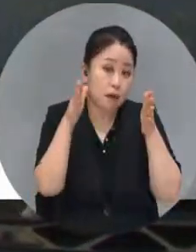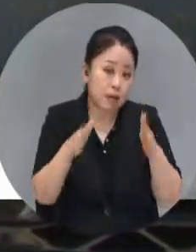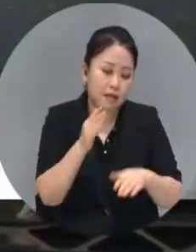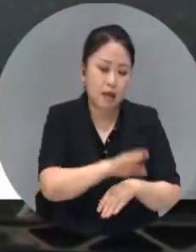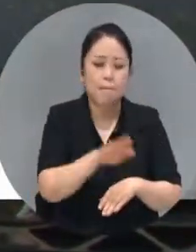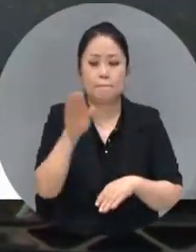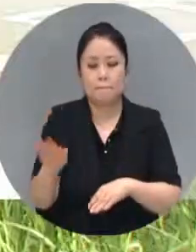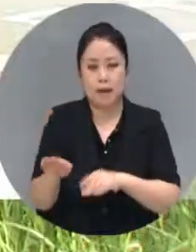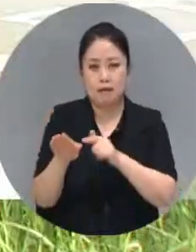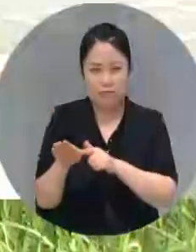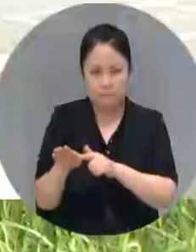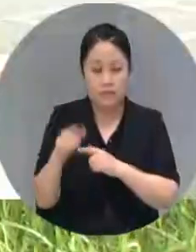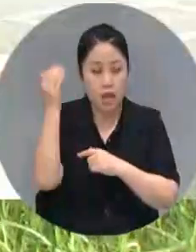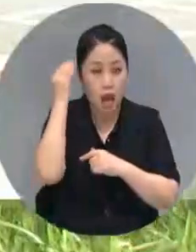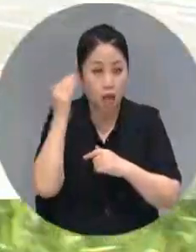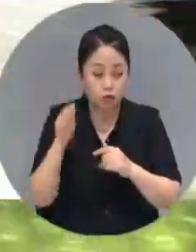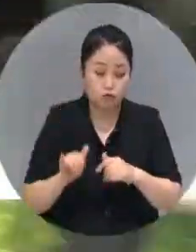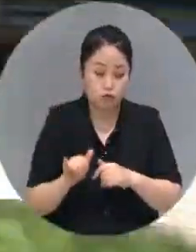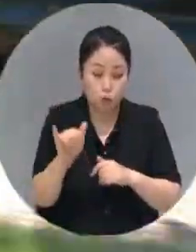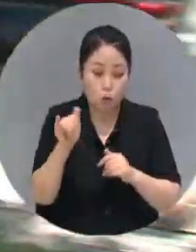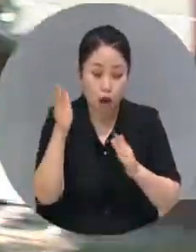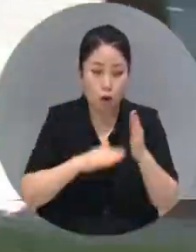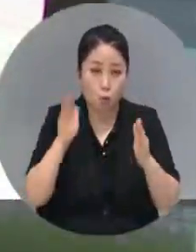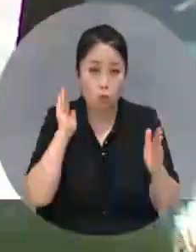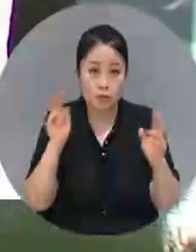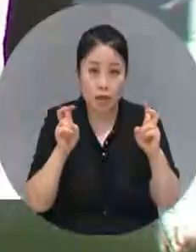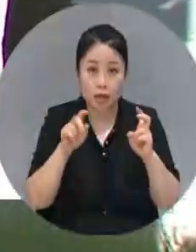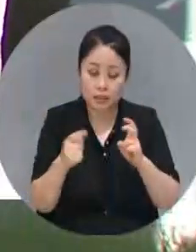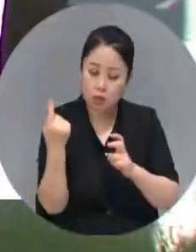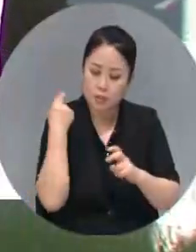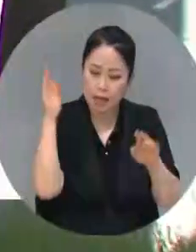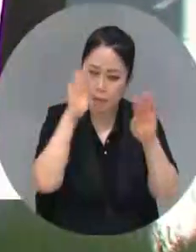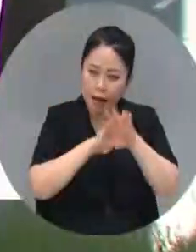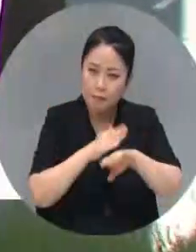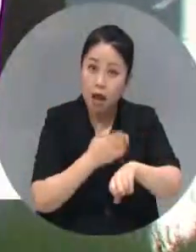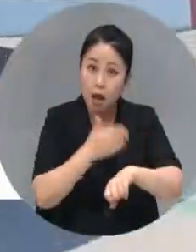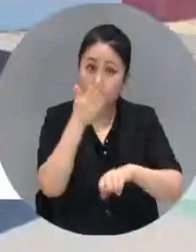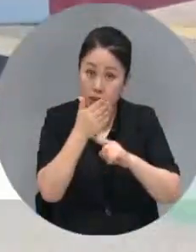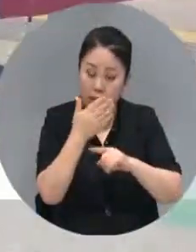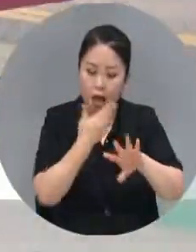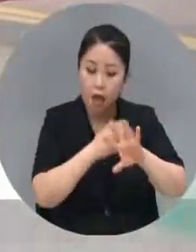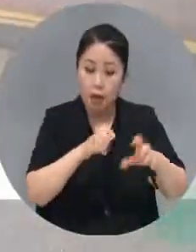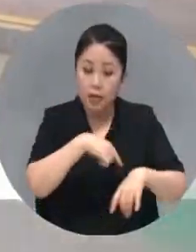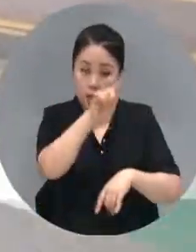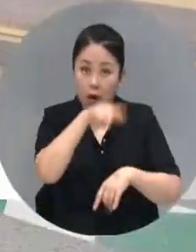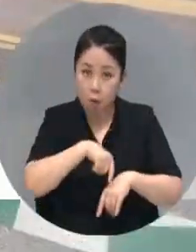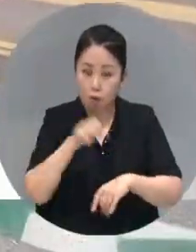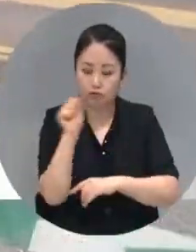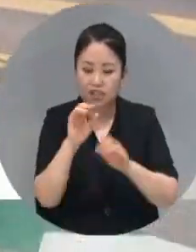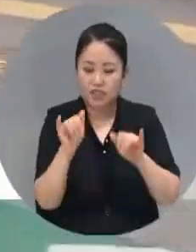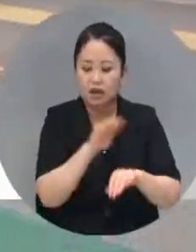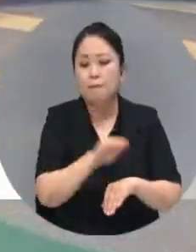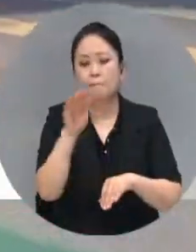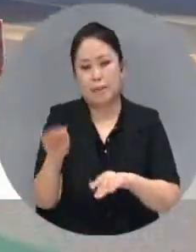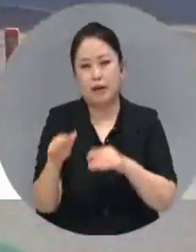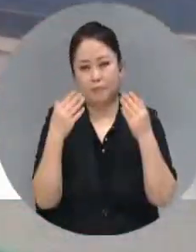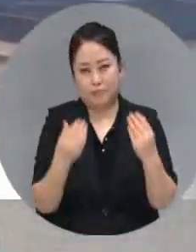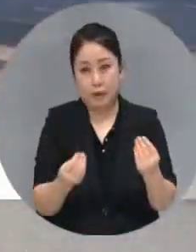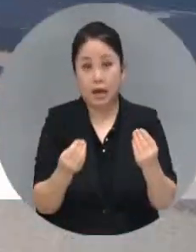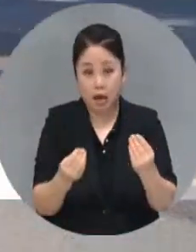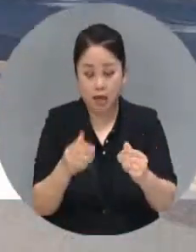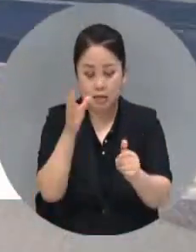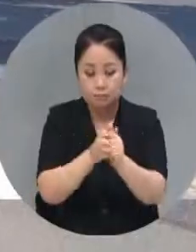이동했습니다. 한국공항공사는 어젯밤 9시쯤 해외로 출국했던 운전자가 해당 차량을 이동시켰다며